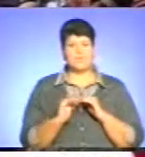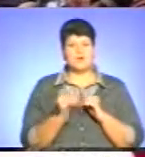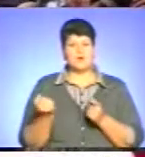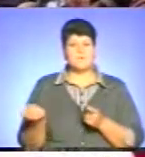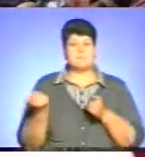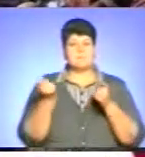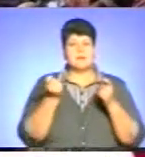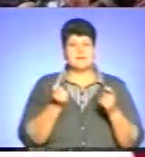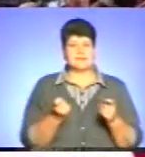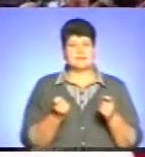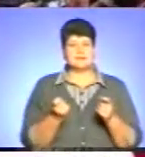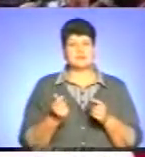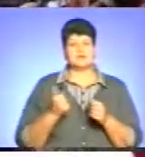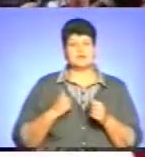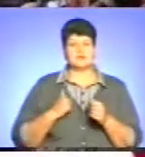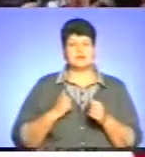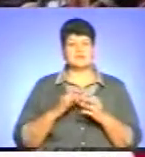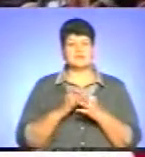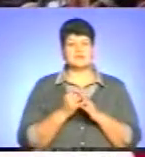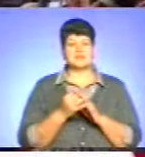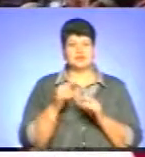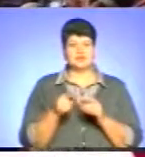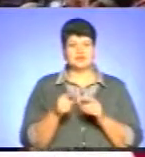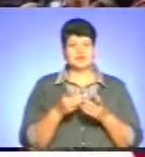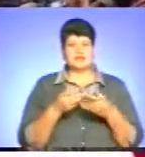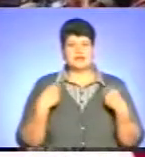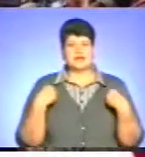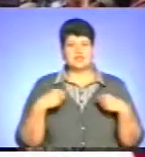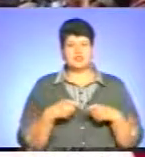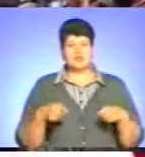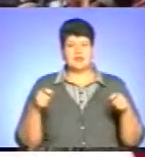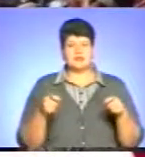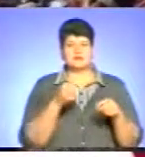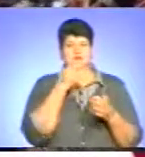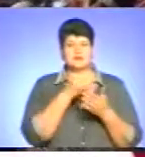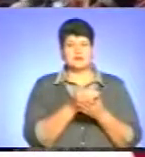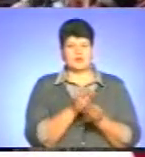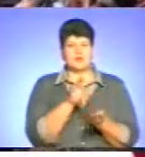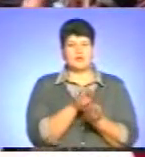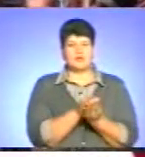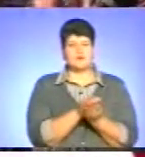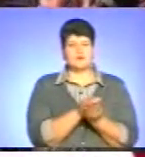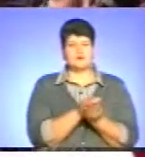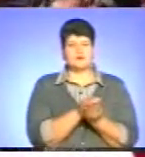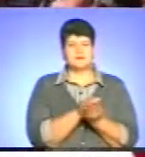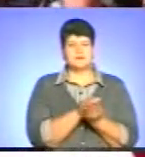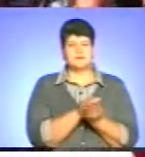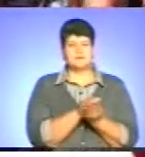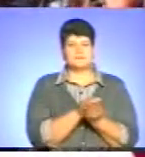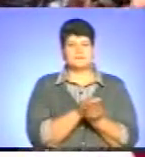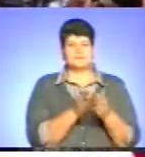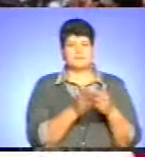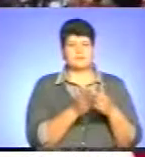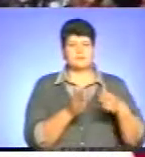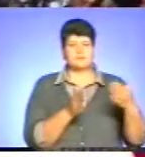принесли солдати до села на шинелі і сказали поховати на цьому, на узбіччі.